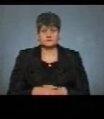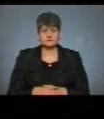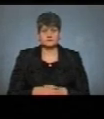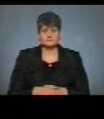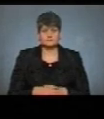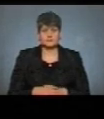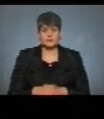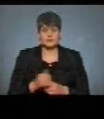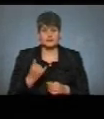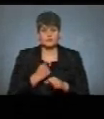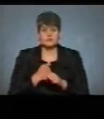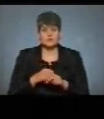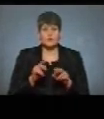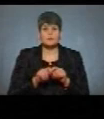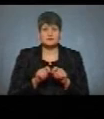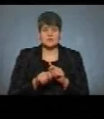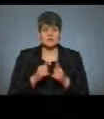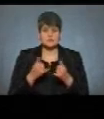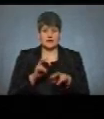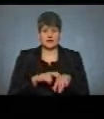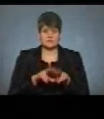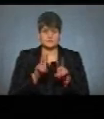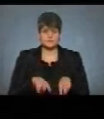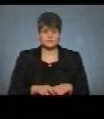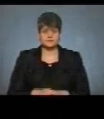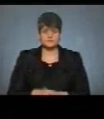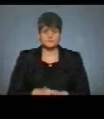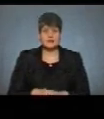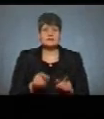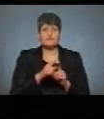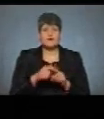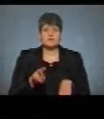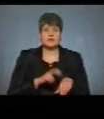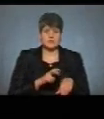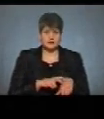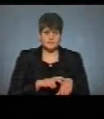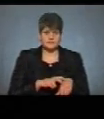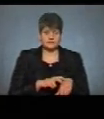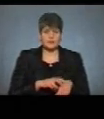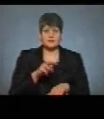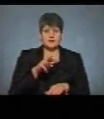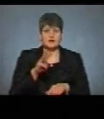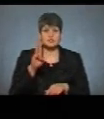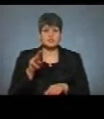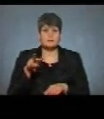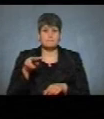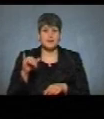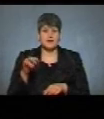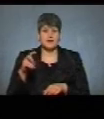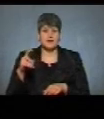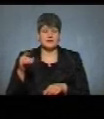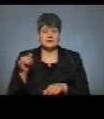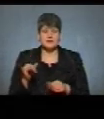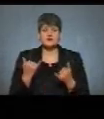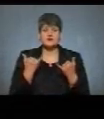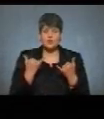Результат обстеження. Далі лікар вже розпробує обстеження. За словами лікаря-отоларинголога Марії Шмигельської, сьогодні на